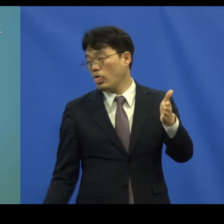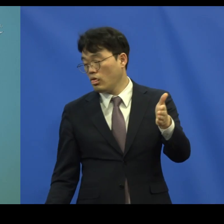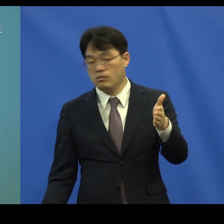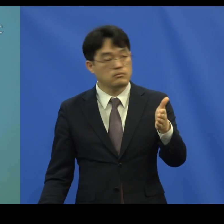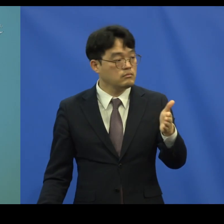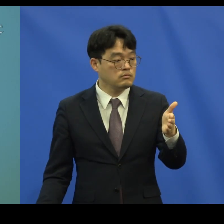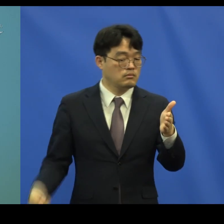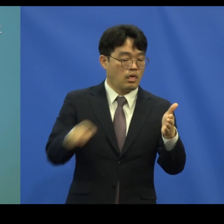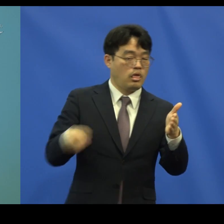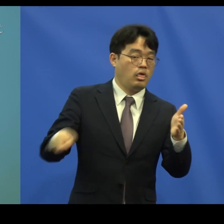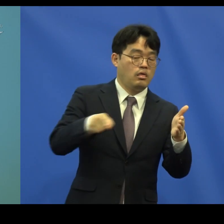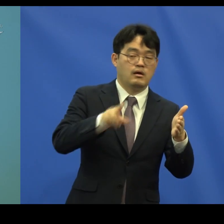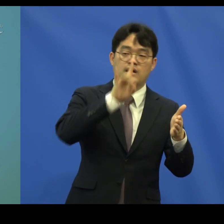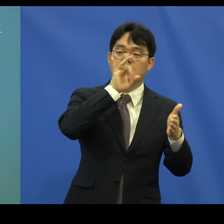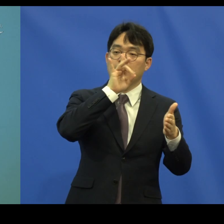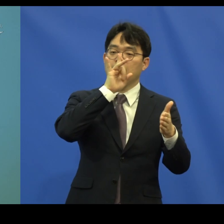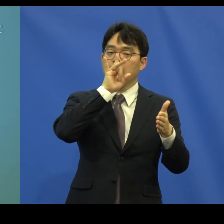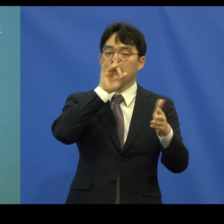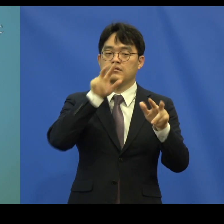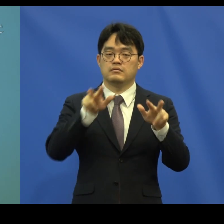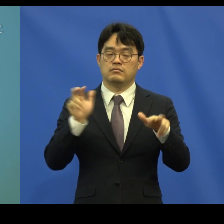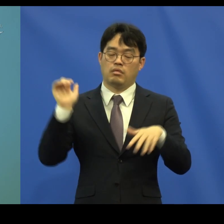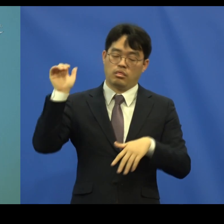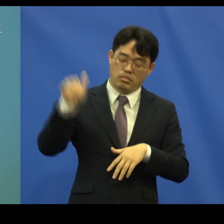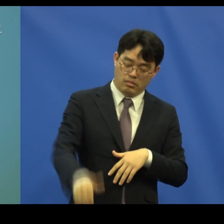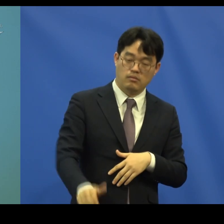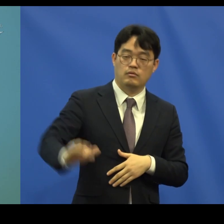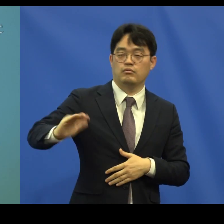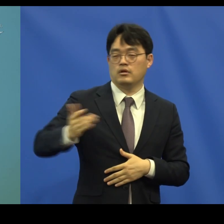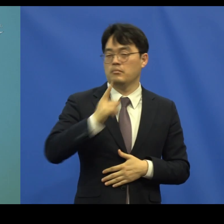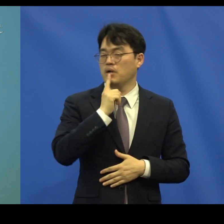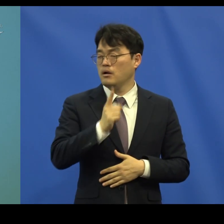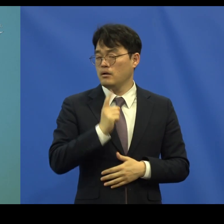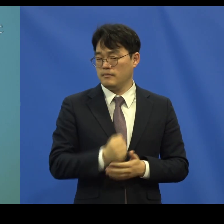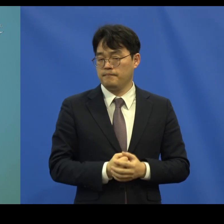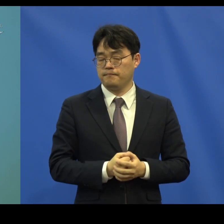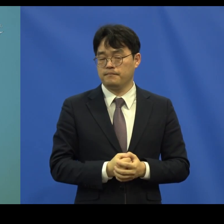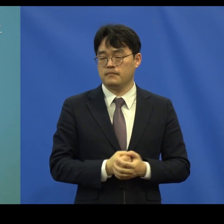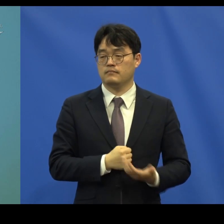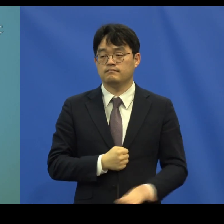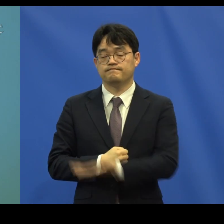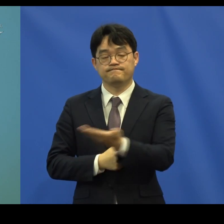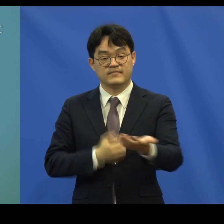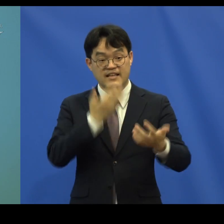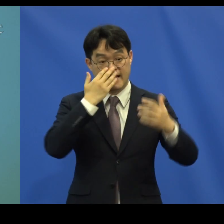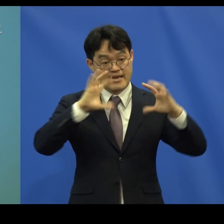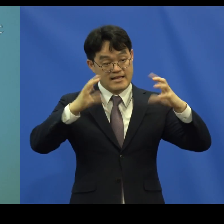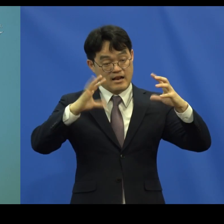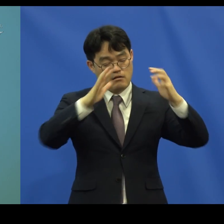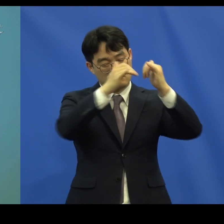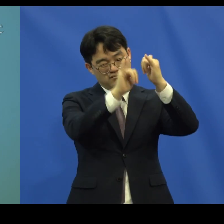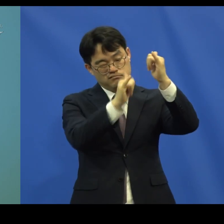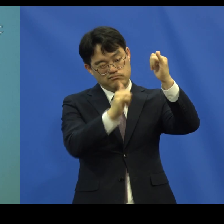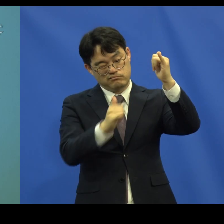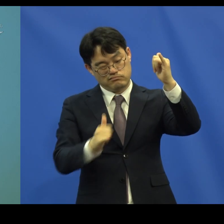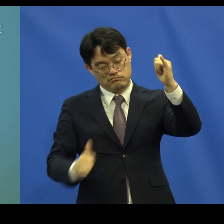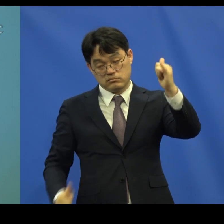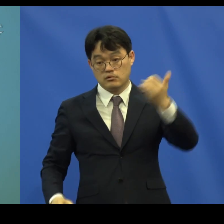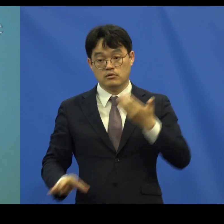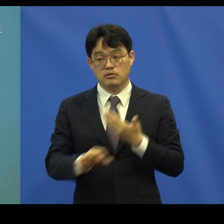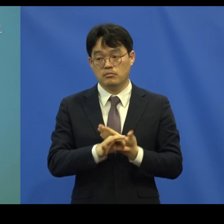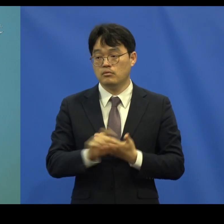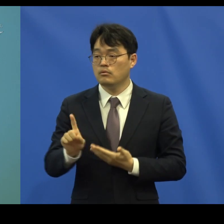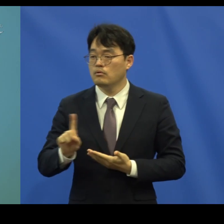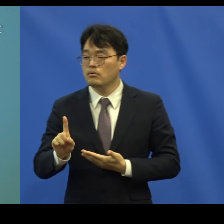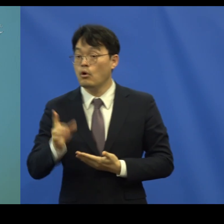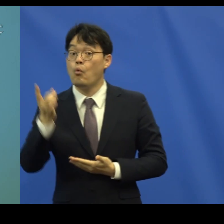돌아오고 싶어도 돌아올 수 없는 상태로 내가 떨어져 있는 거예요. 이스라엘의 역사를 보면 하나님을 섬기던 제단이 여호와를